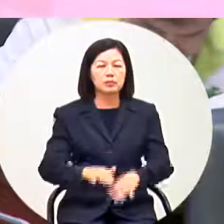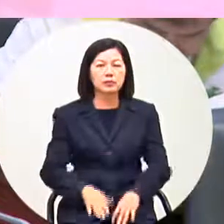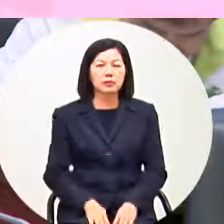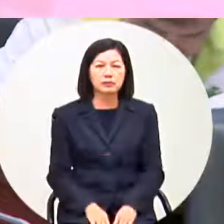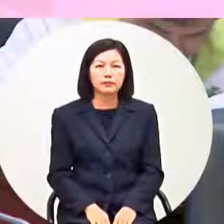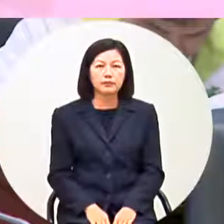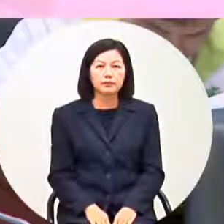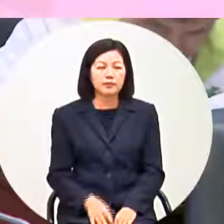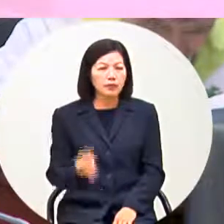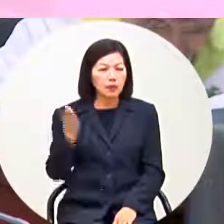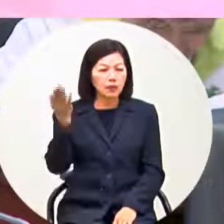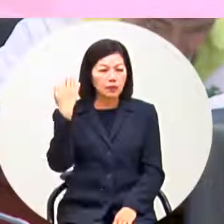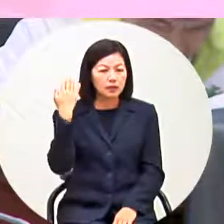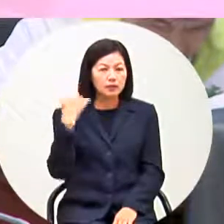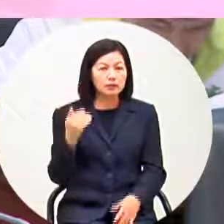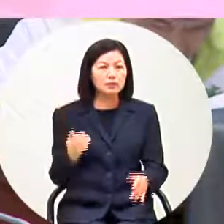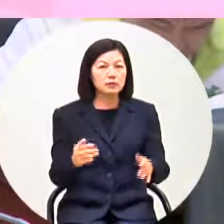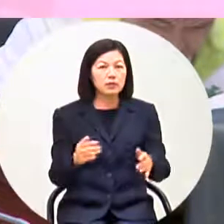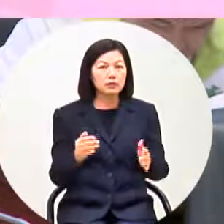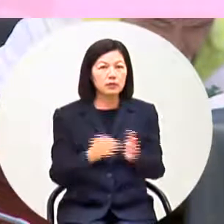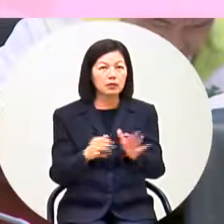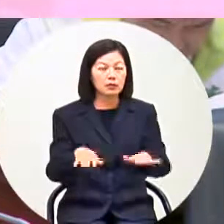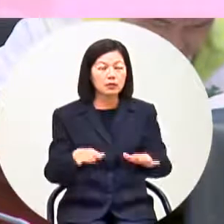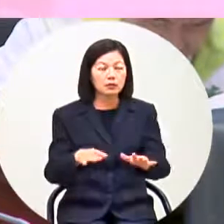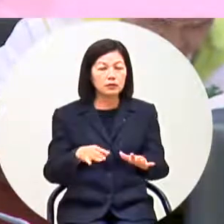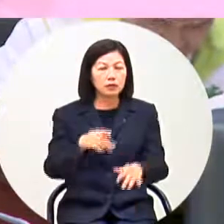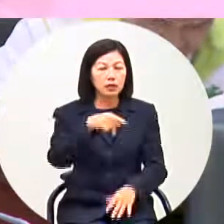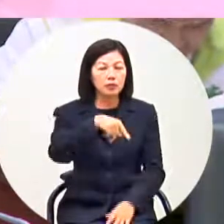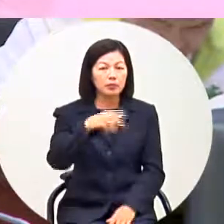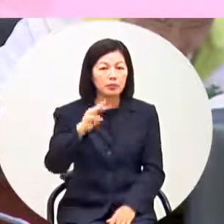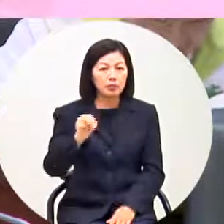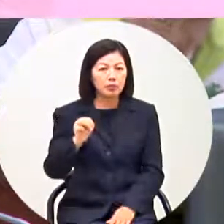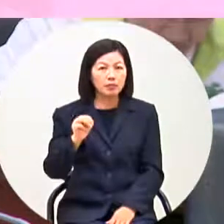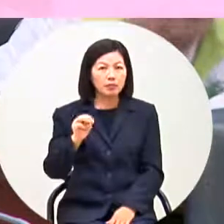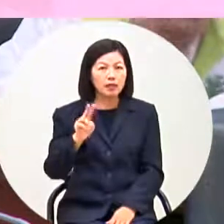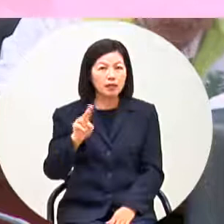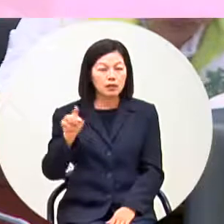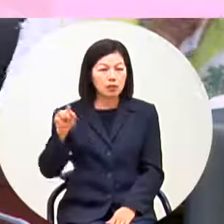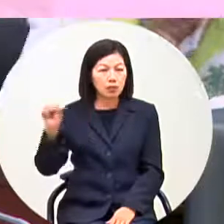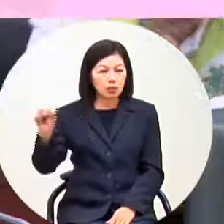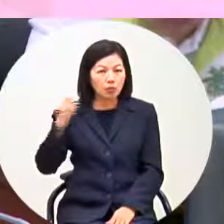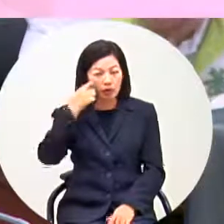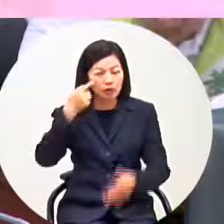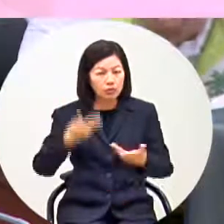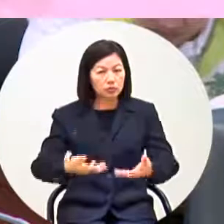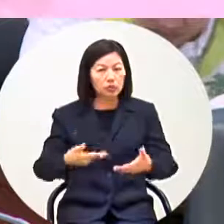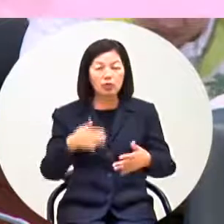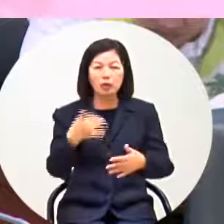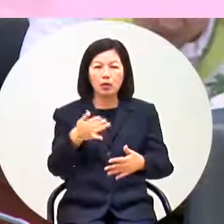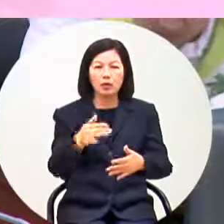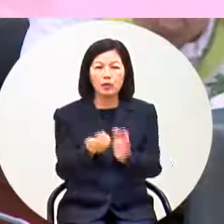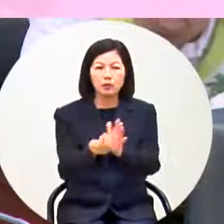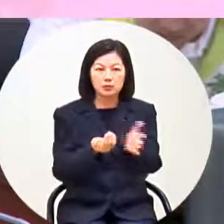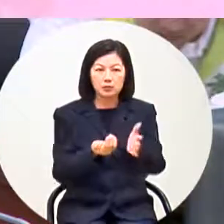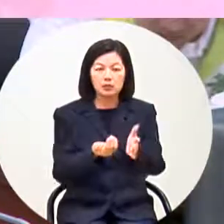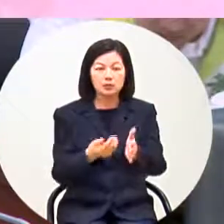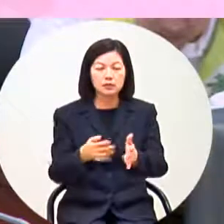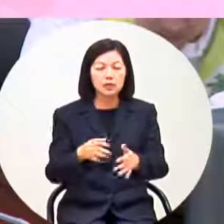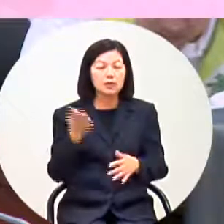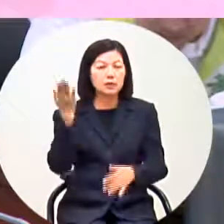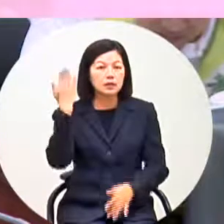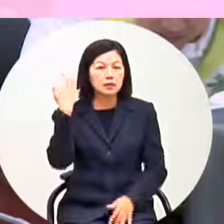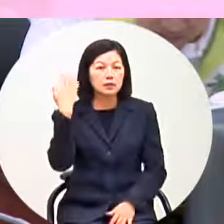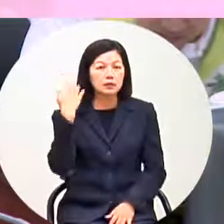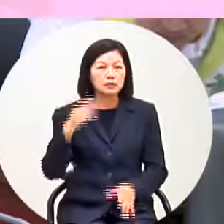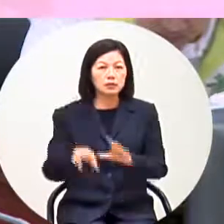PM2.5 没那么重视的时候，当初 空污严重的时候，就会影响